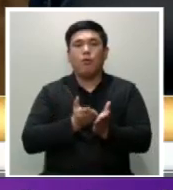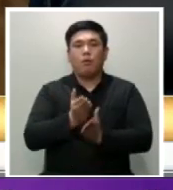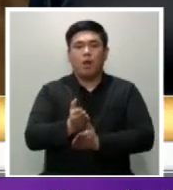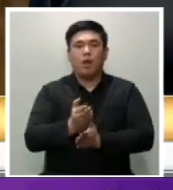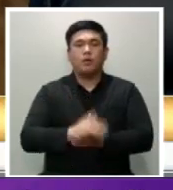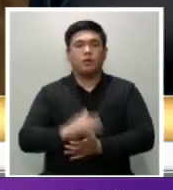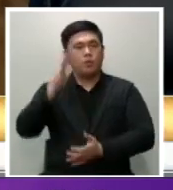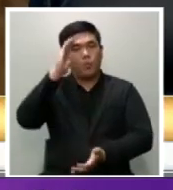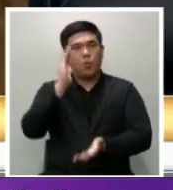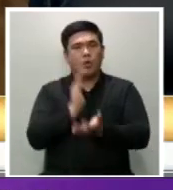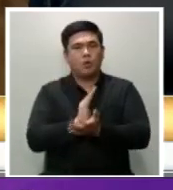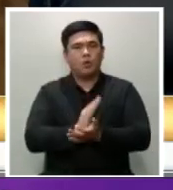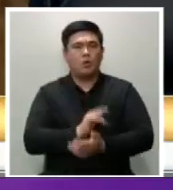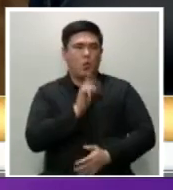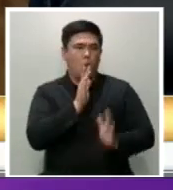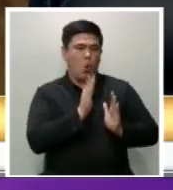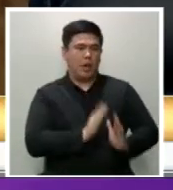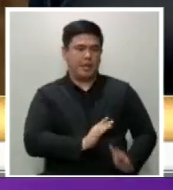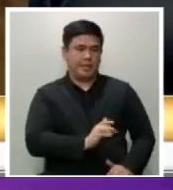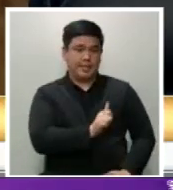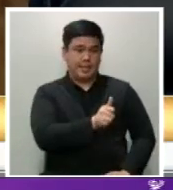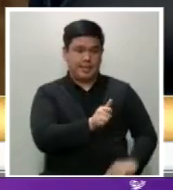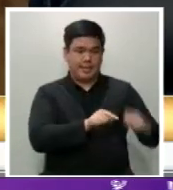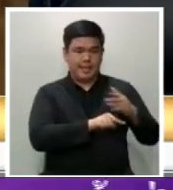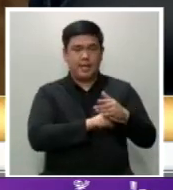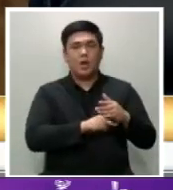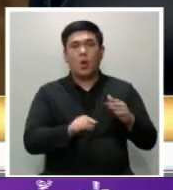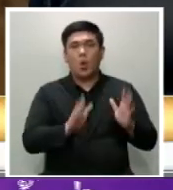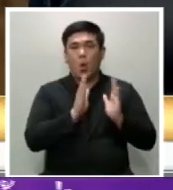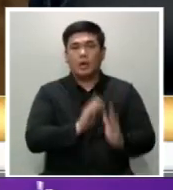ต้องบอกว่าเป็นพลเมืองดีครับขีดเส้นใต้